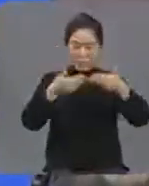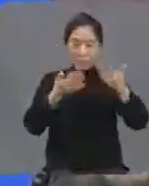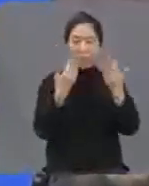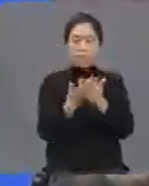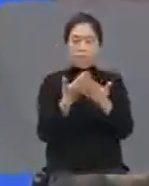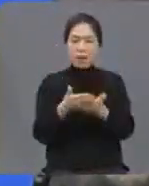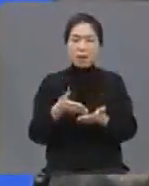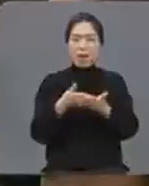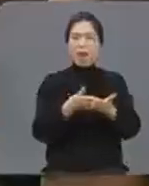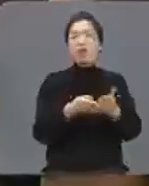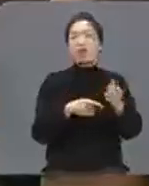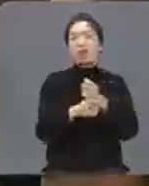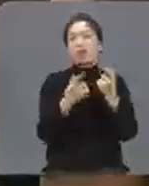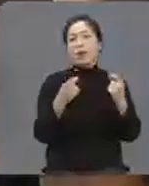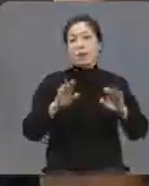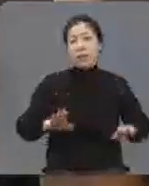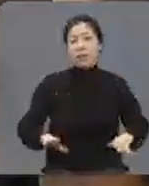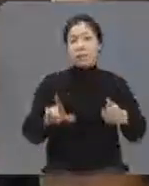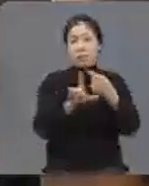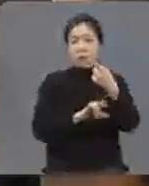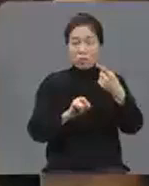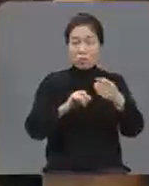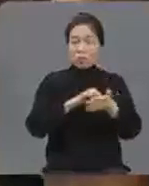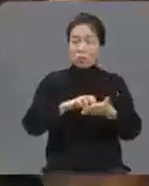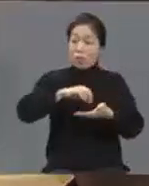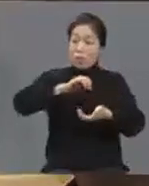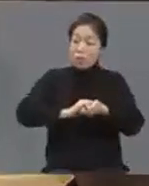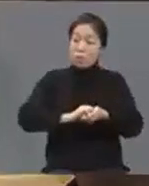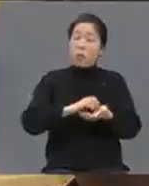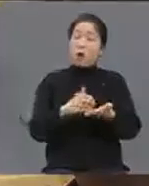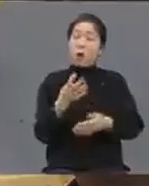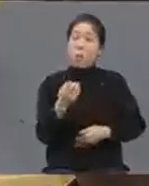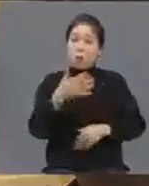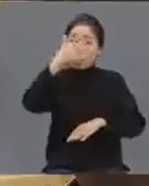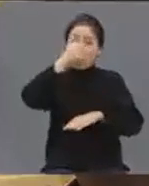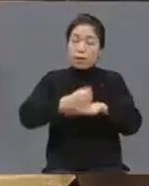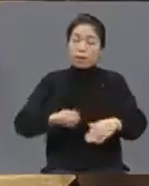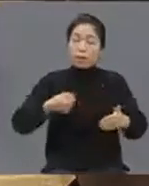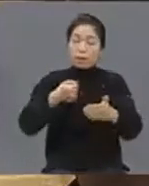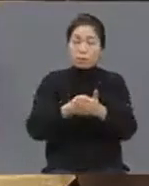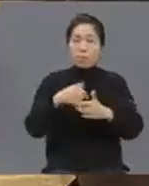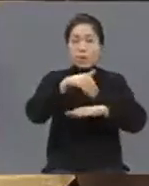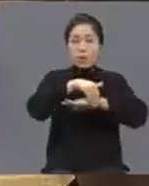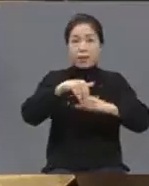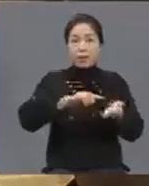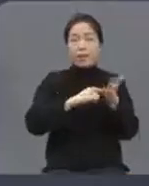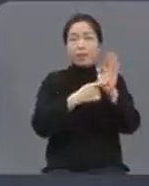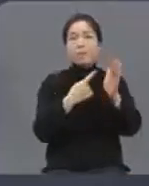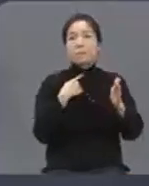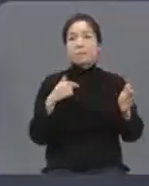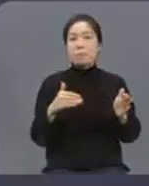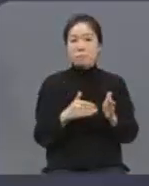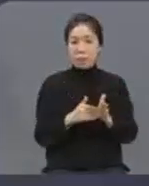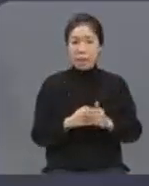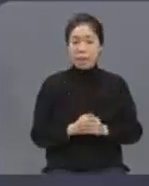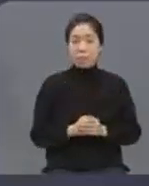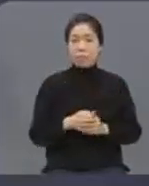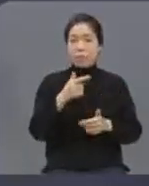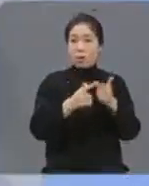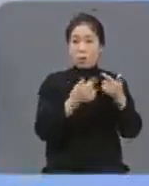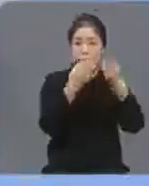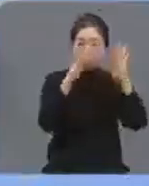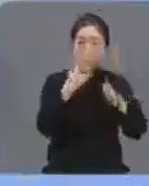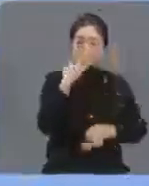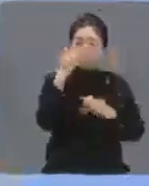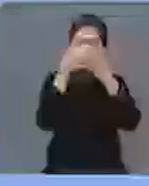합니다 정부는 이번 달 의대 정원을 얼마나 늘릴지 최종적으로 정하겠다고 밝힌 바 있는데요 목포대와